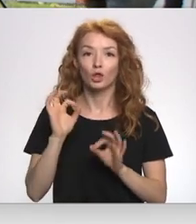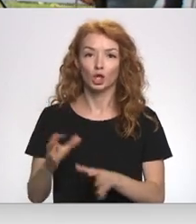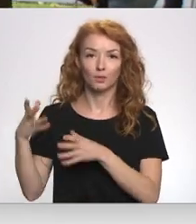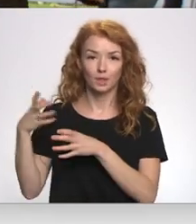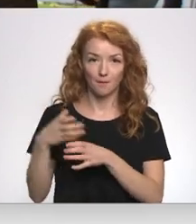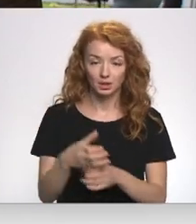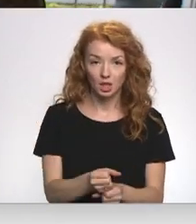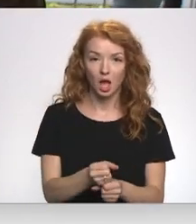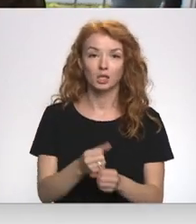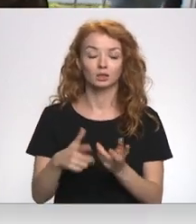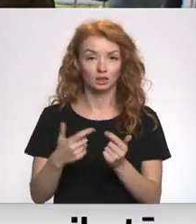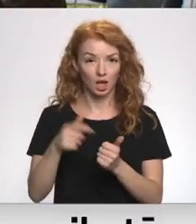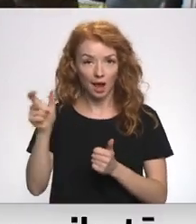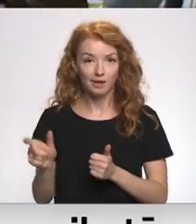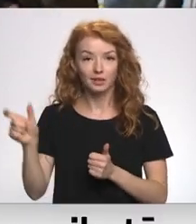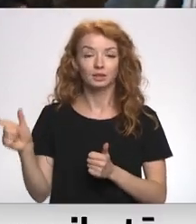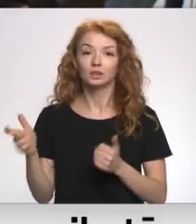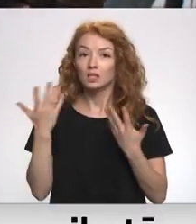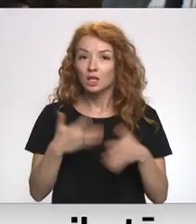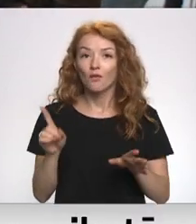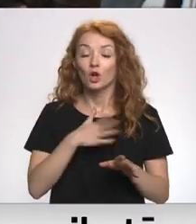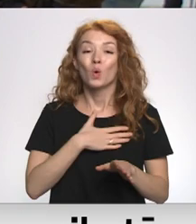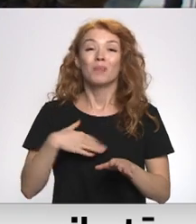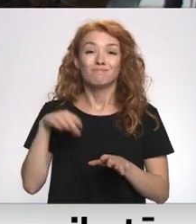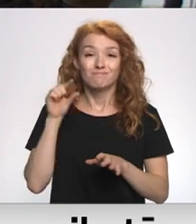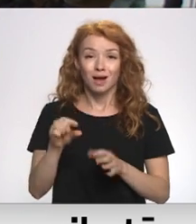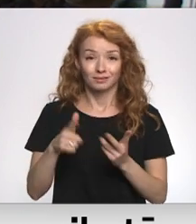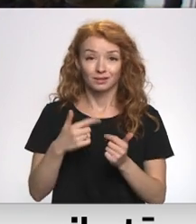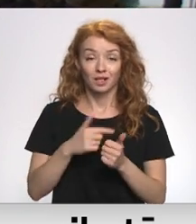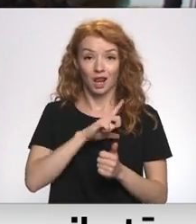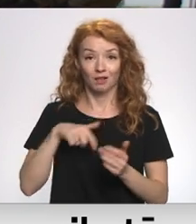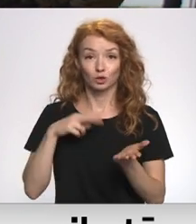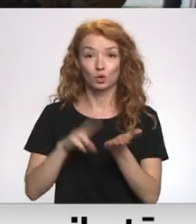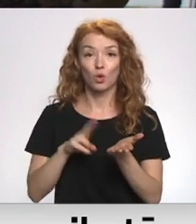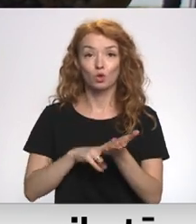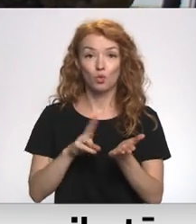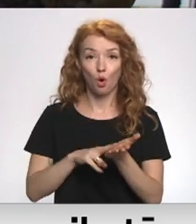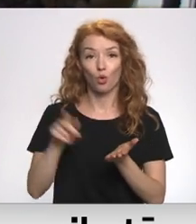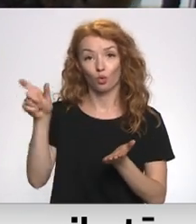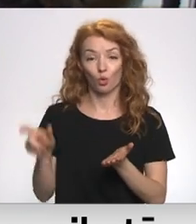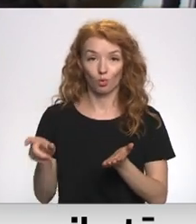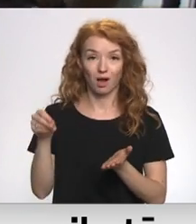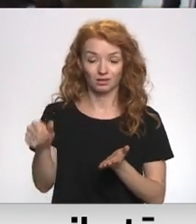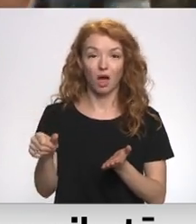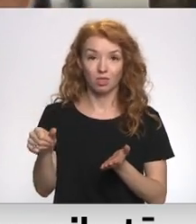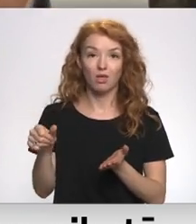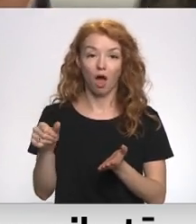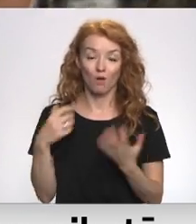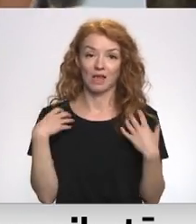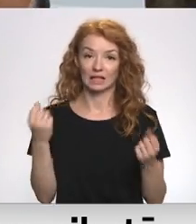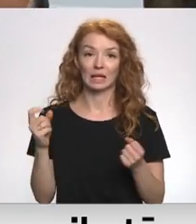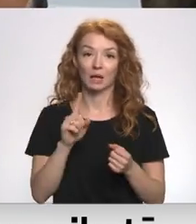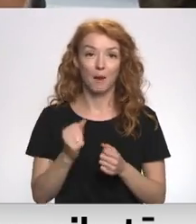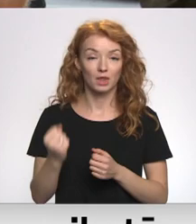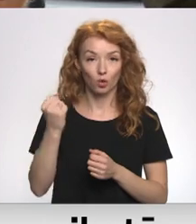mazāk. Ir jau tik maz, ka Latvijas nodokļu maksātāja veselība ir zem sitiena.